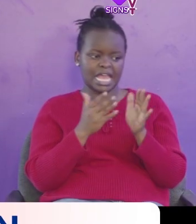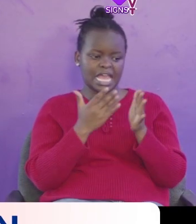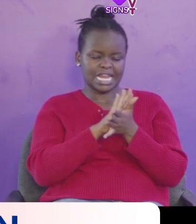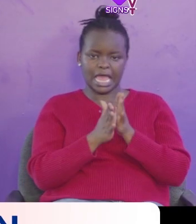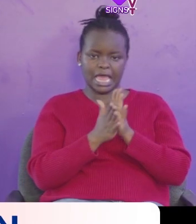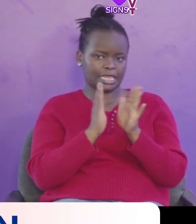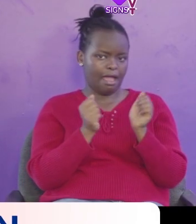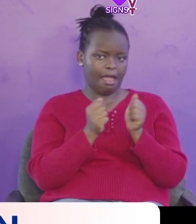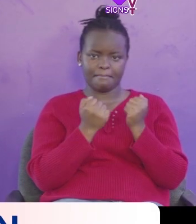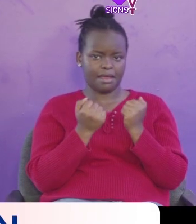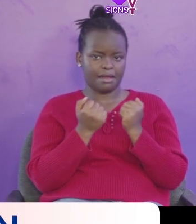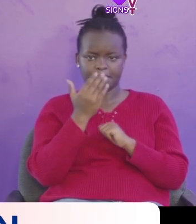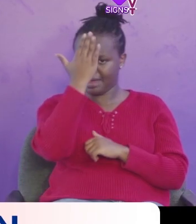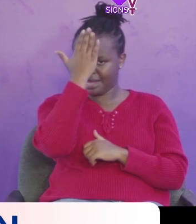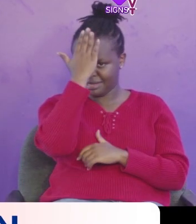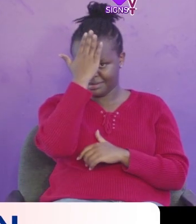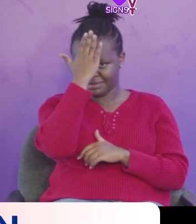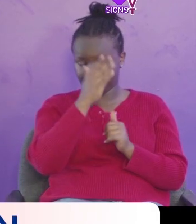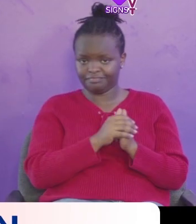iliendelea. So